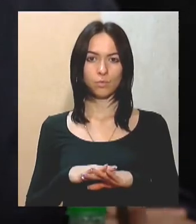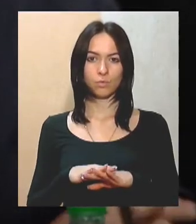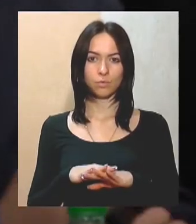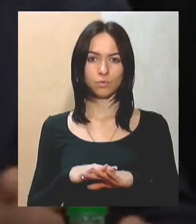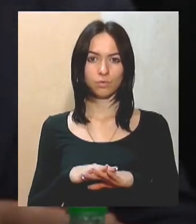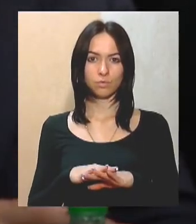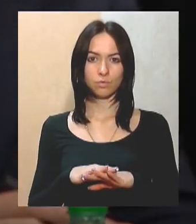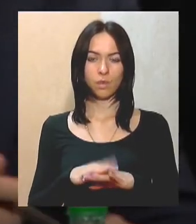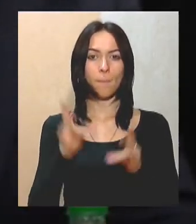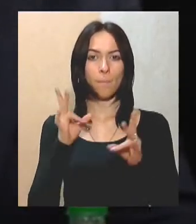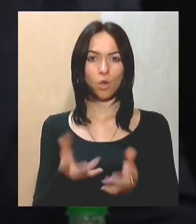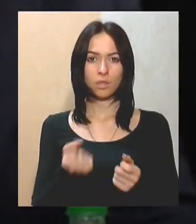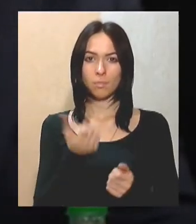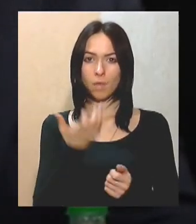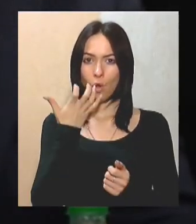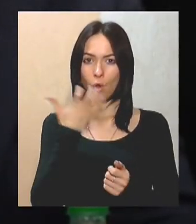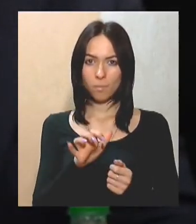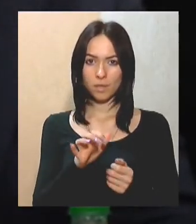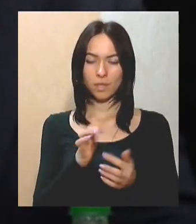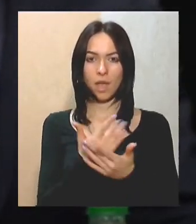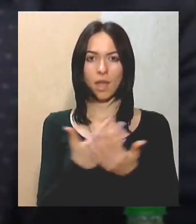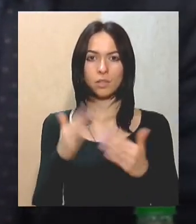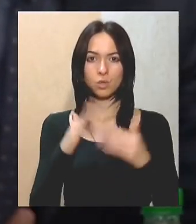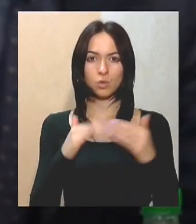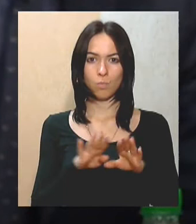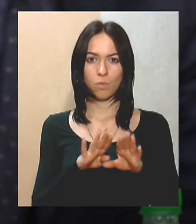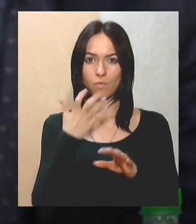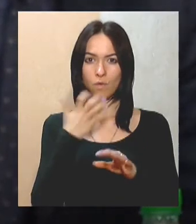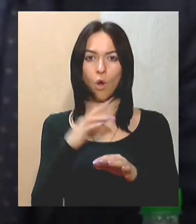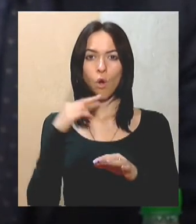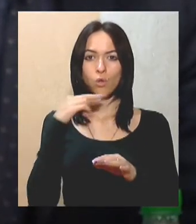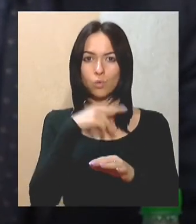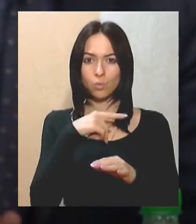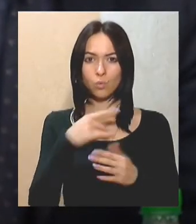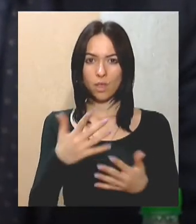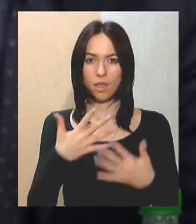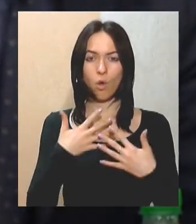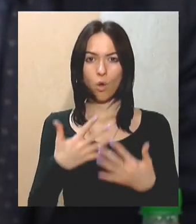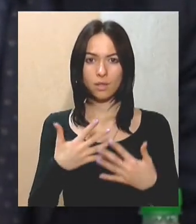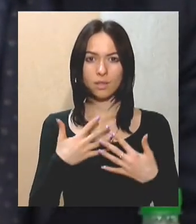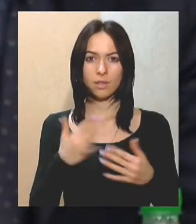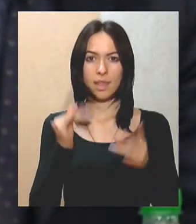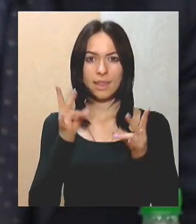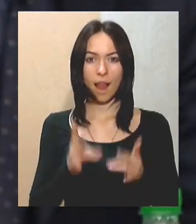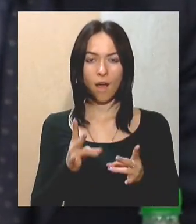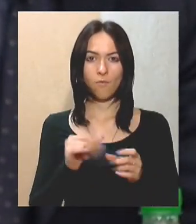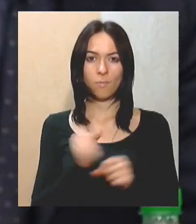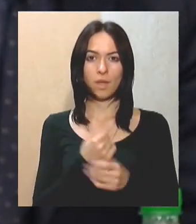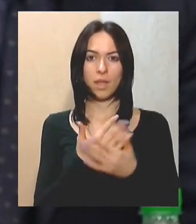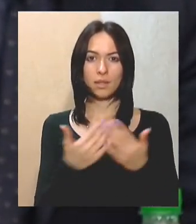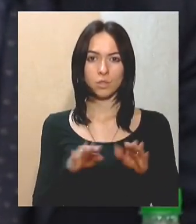Постраждалі отримали опіку різного ступеню важкості, отруєння продуктами і горіння та травми різного ступеню